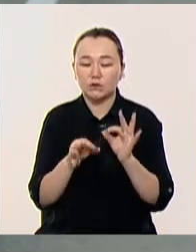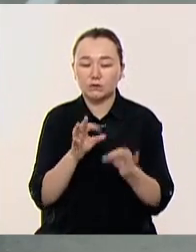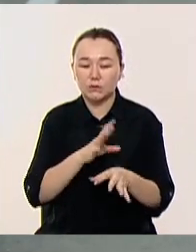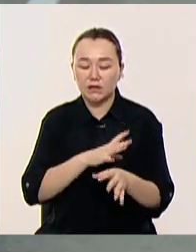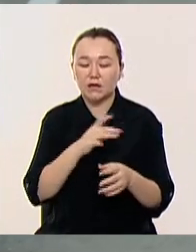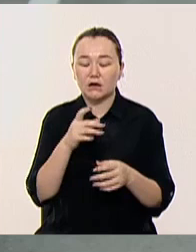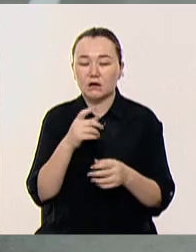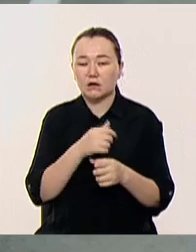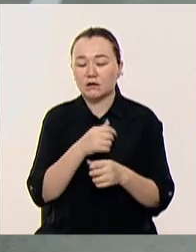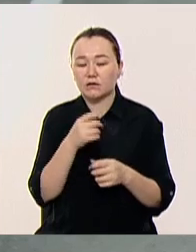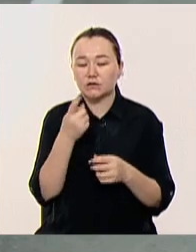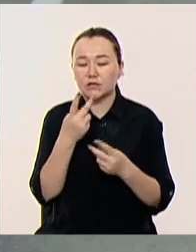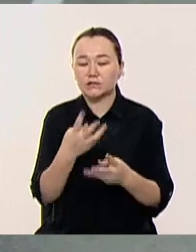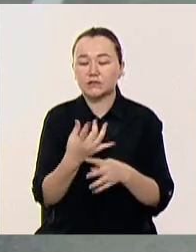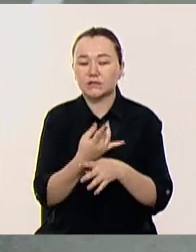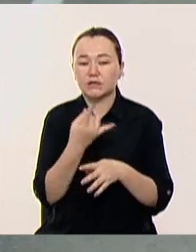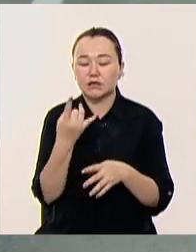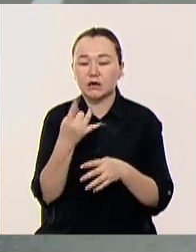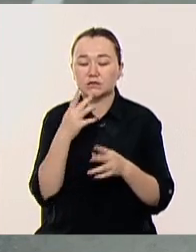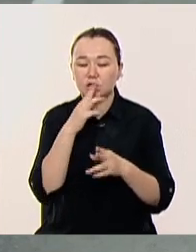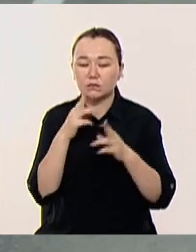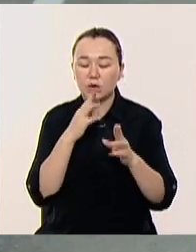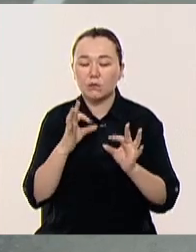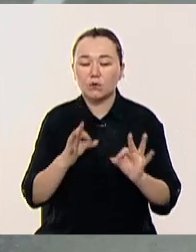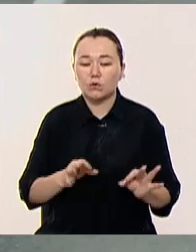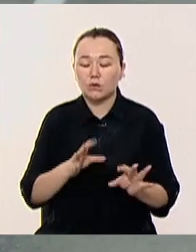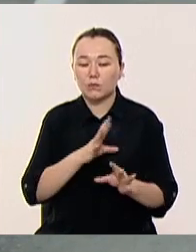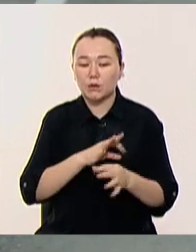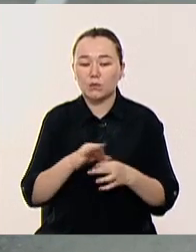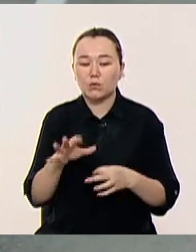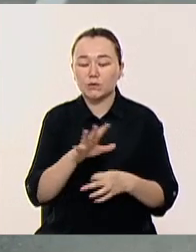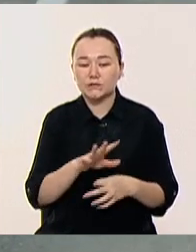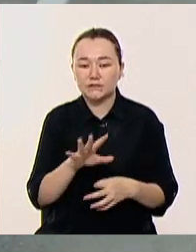явными нарушениями, о чем мы неоднократно обращались в прокуратуру области.